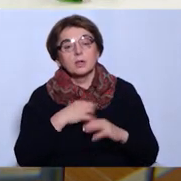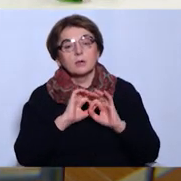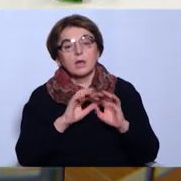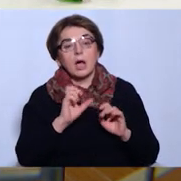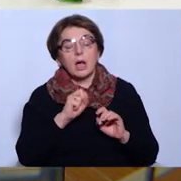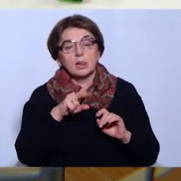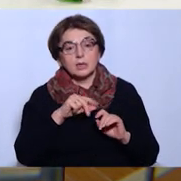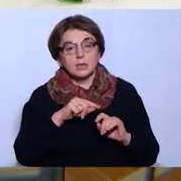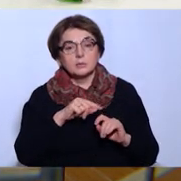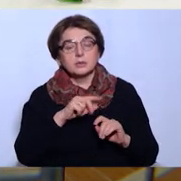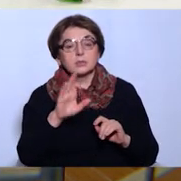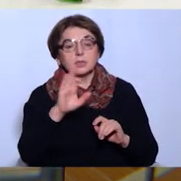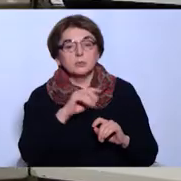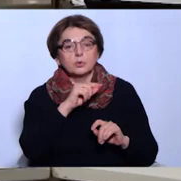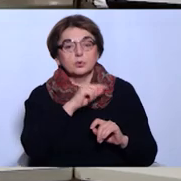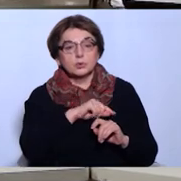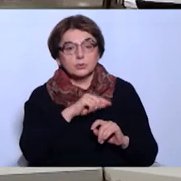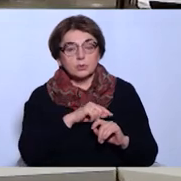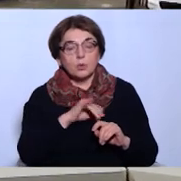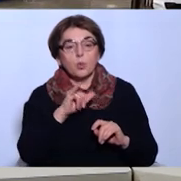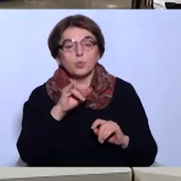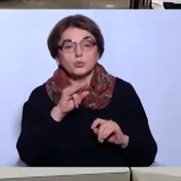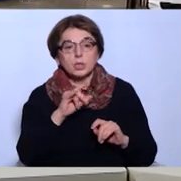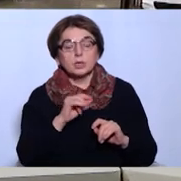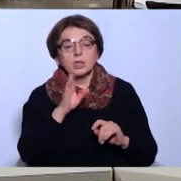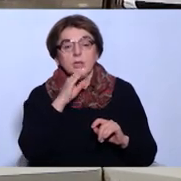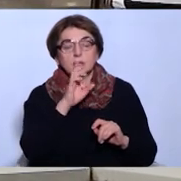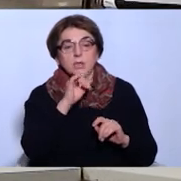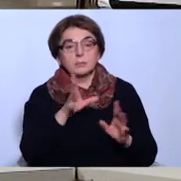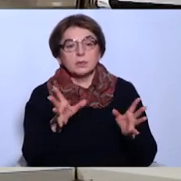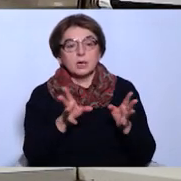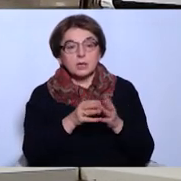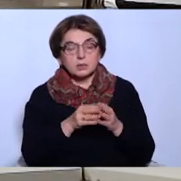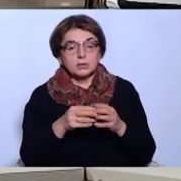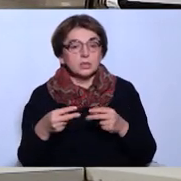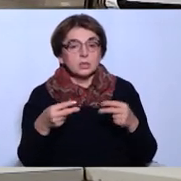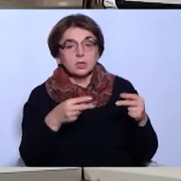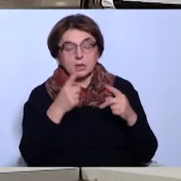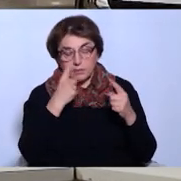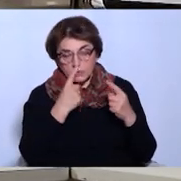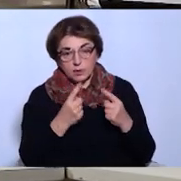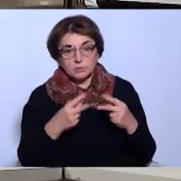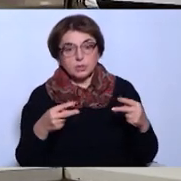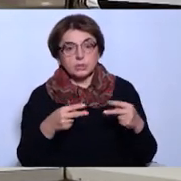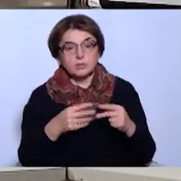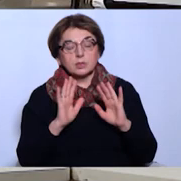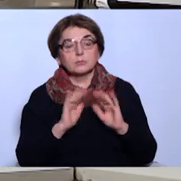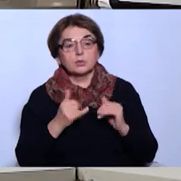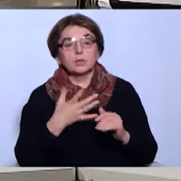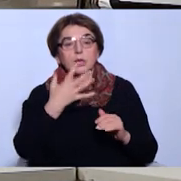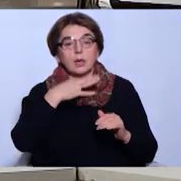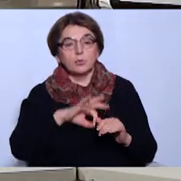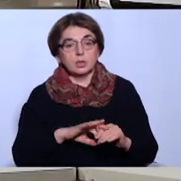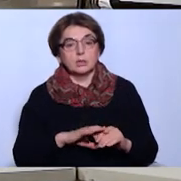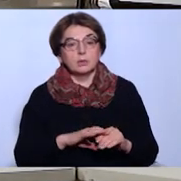დანარჩენი ქიმიური თვისებები უჯერ ნახშირწყალბადებთან ერთად განვიხილო და შევადაროთ ისინი ერთმანეთს. დღეს მხოლოდ გეტყვი მის